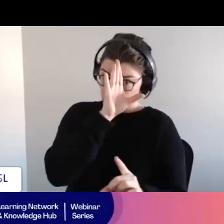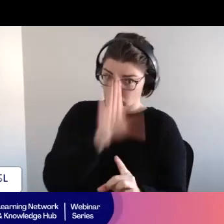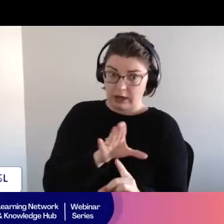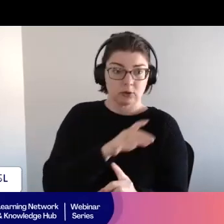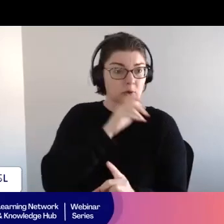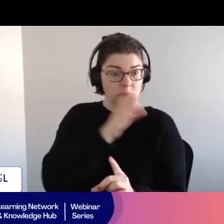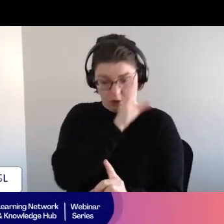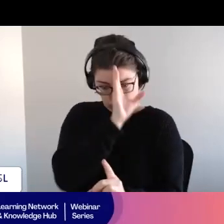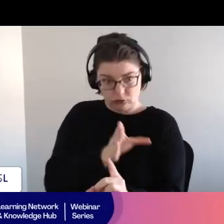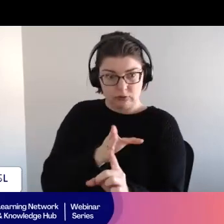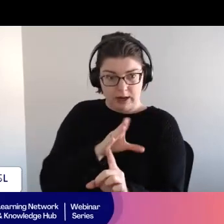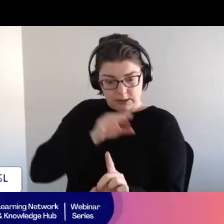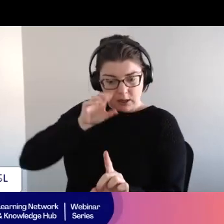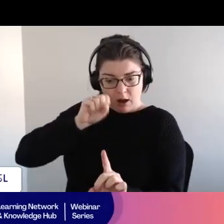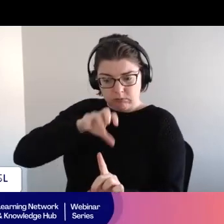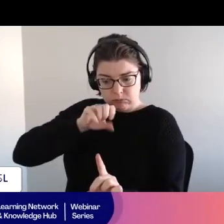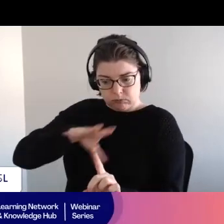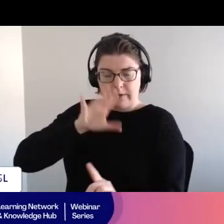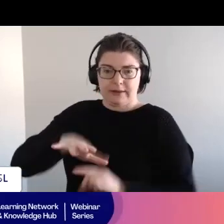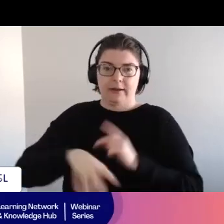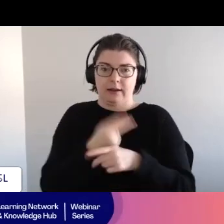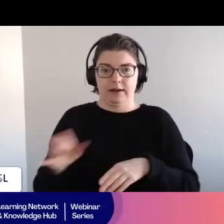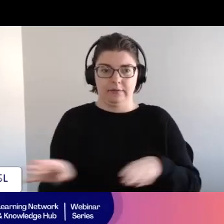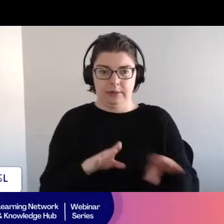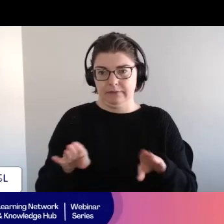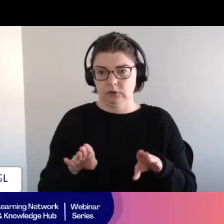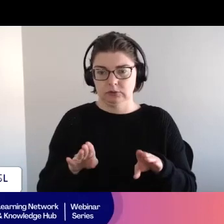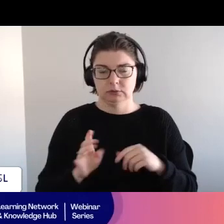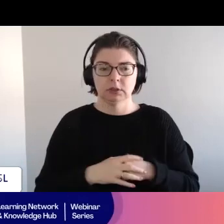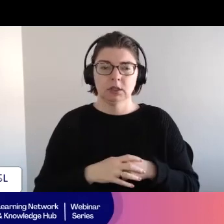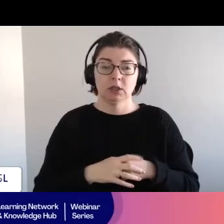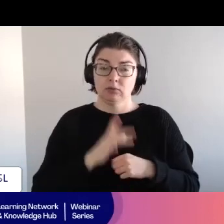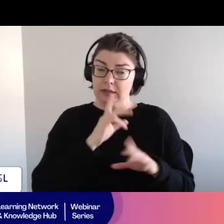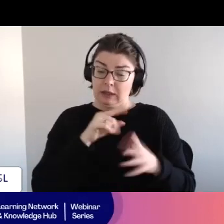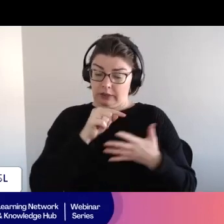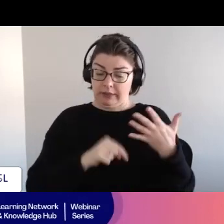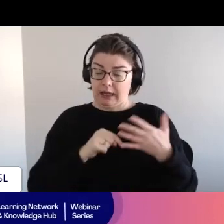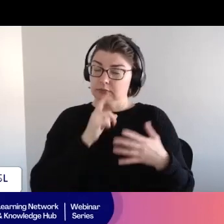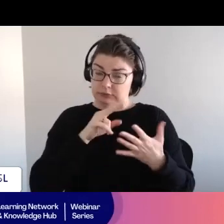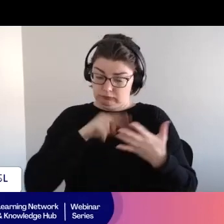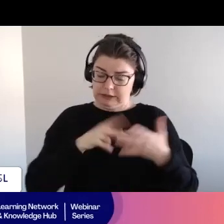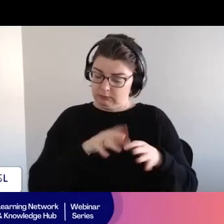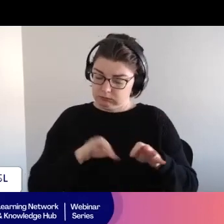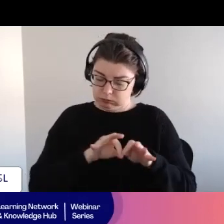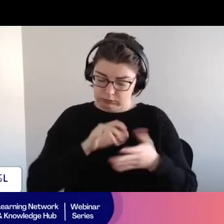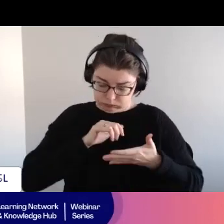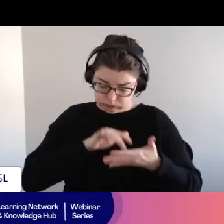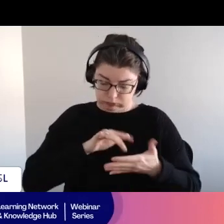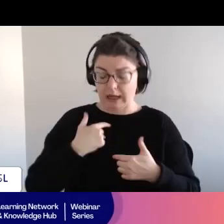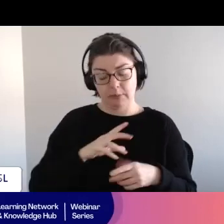du fait pour un enfant d'être exposé directement ou indirectement une telle conduite je pense que il est très important d'étudier ces mots